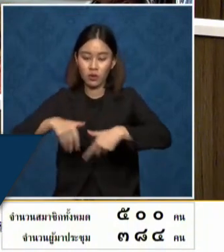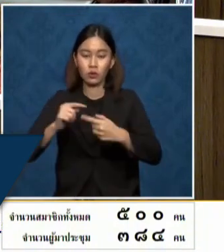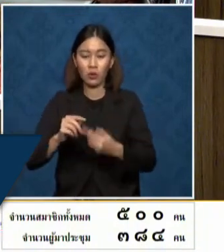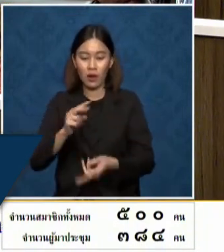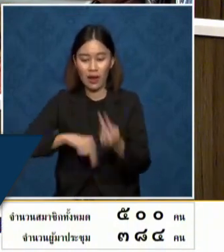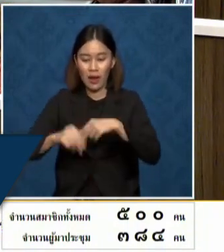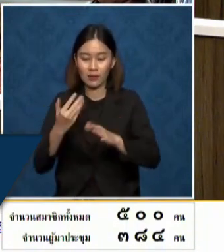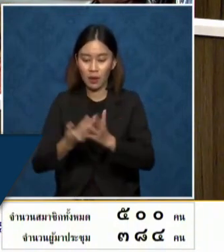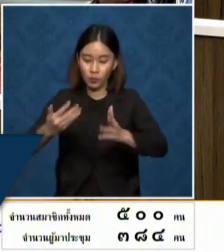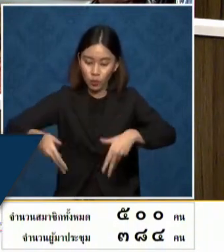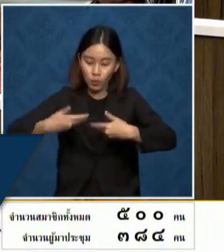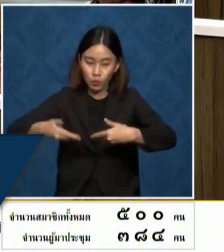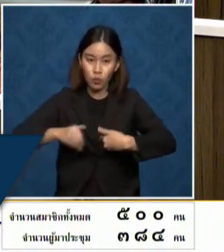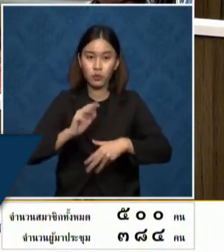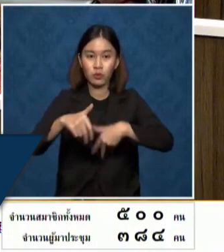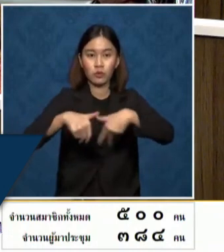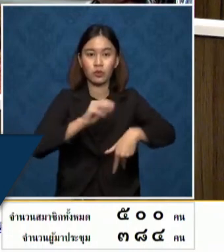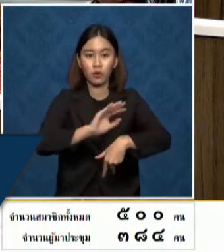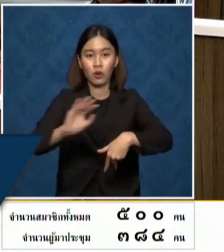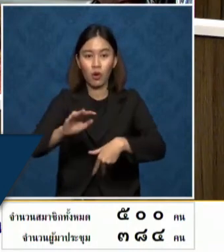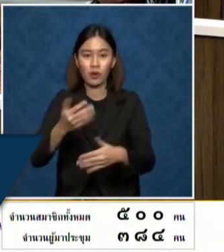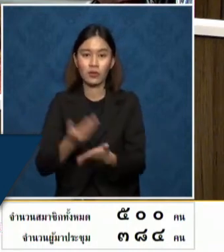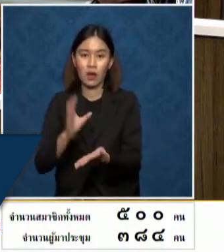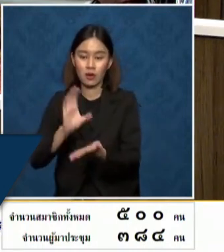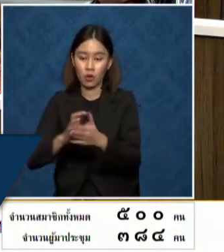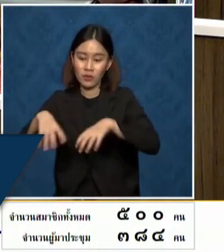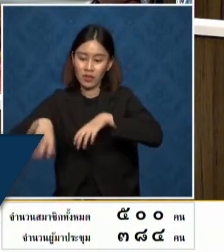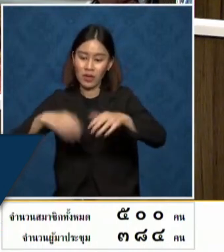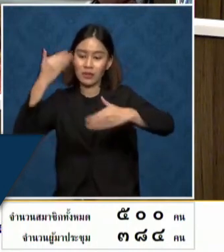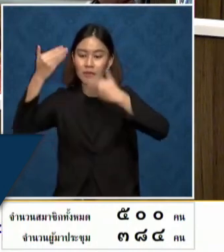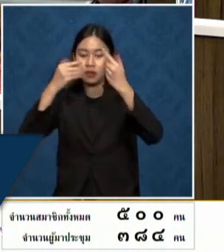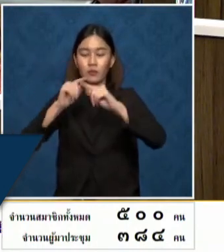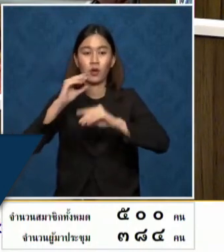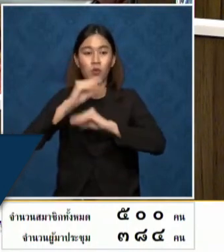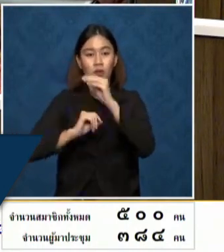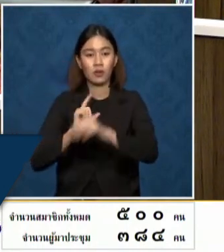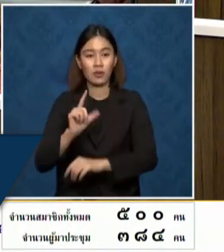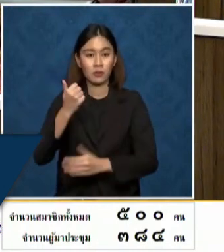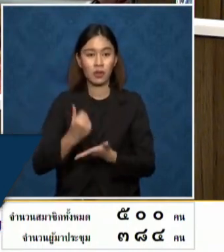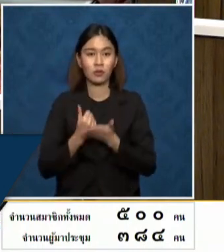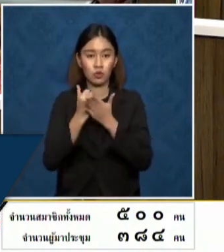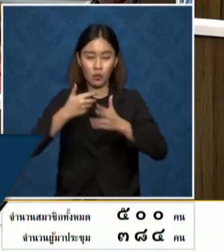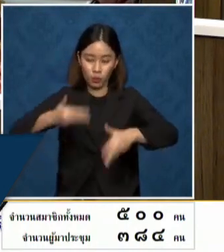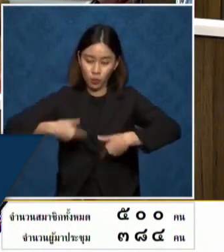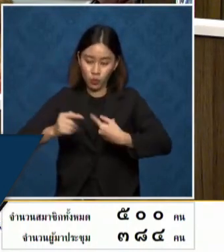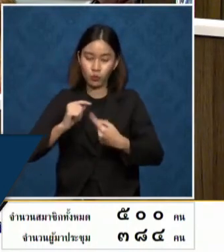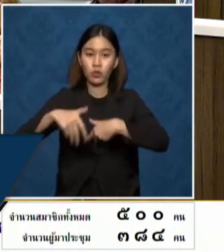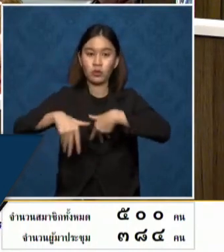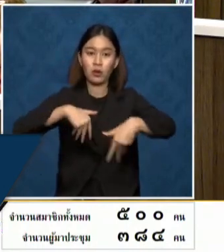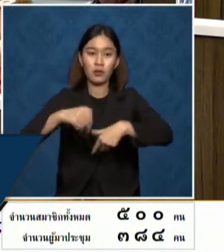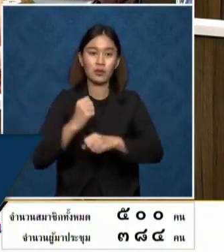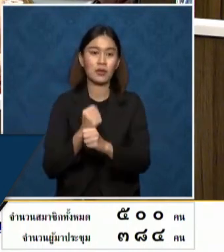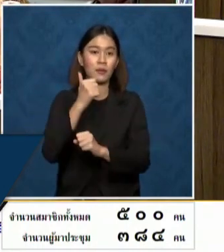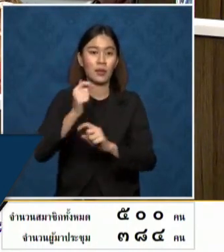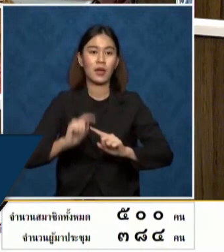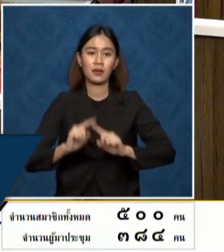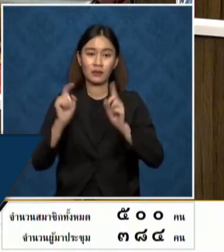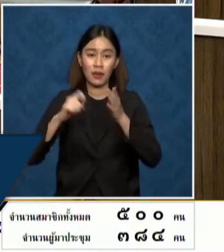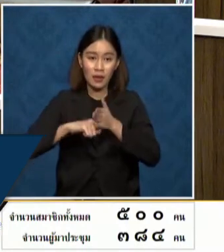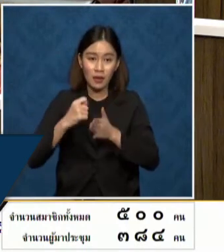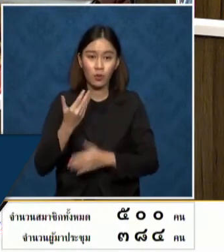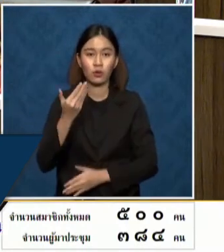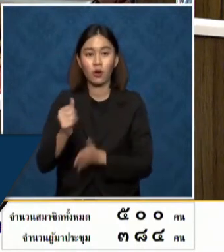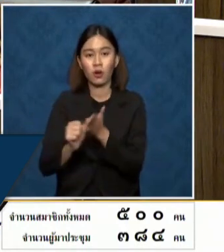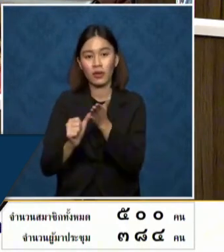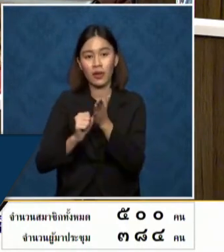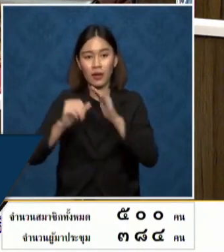การหารายได้เข้าพื้นที่ซึ่งงบจัดงานหรืองบอีเวนก็เป็นโครงการหลักในการสร้างรายได้ให้กับท้องถิ่นเพียงแต่เหตุผลที่ต้อง